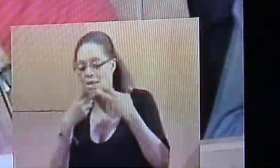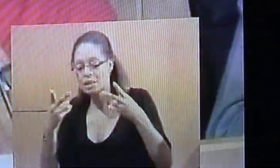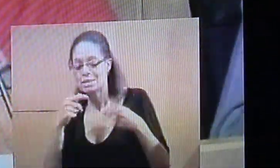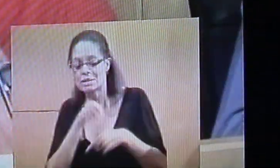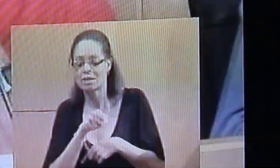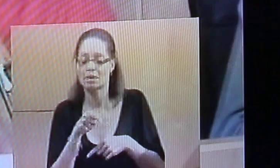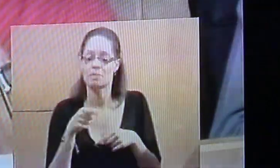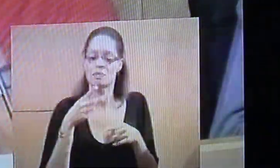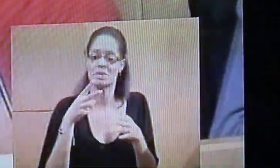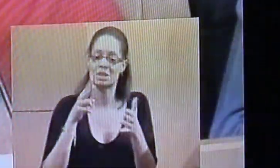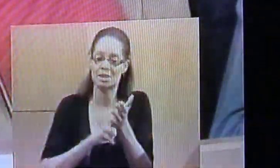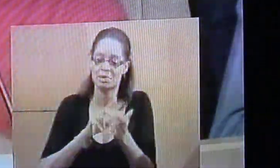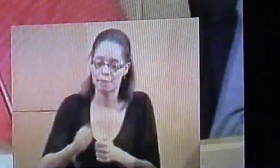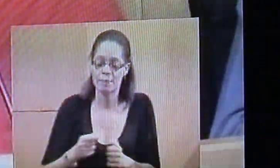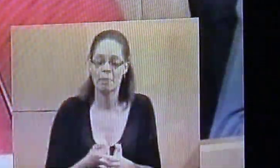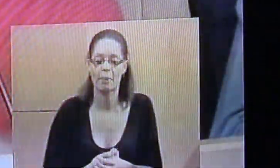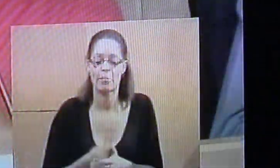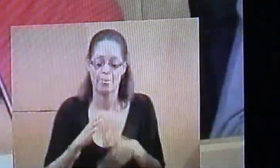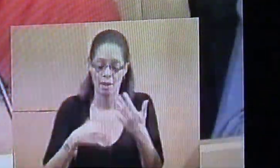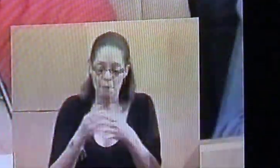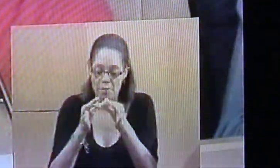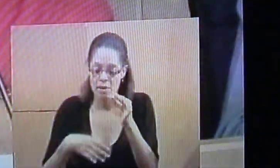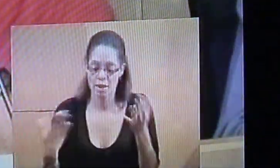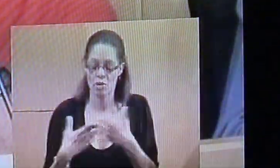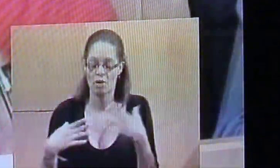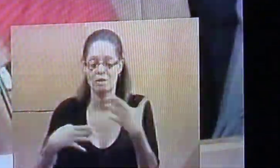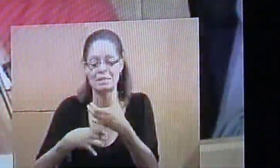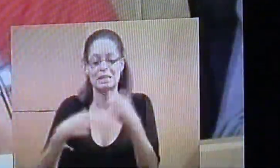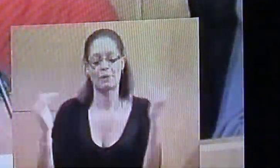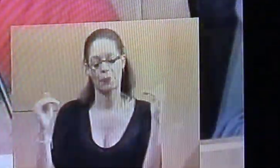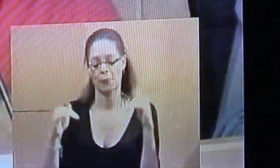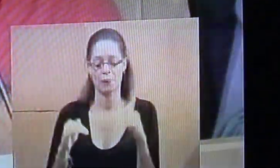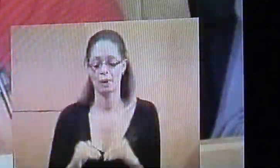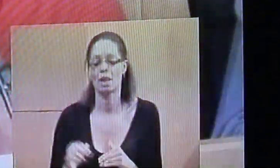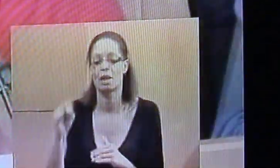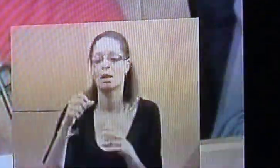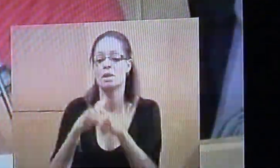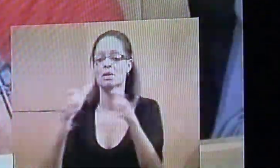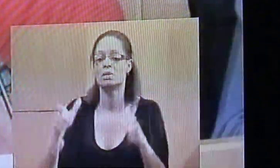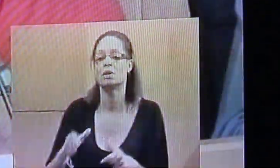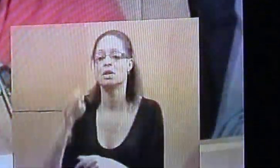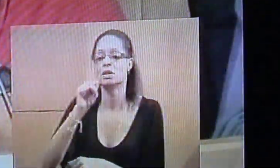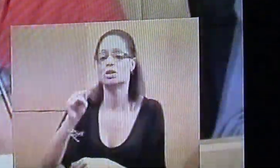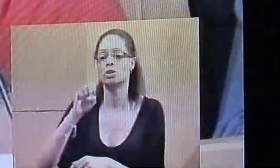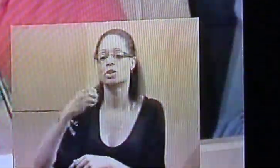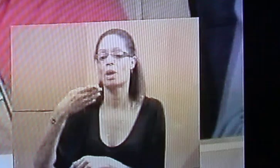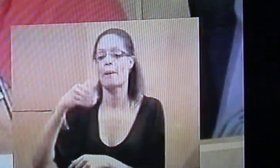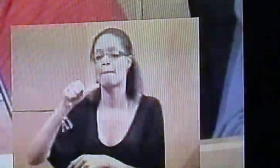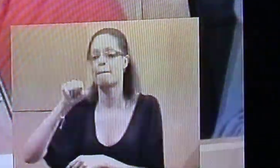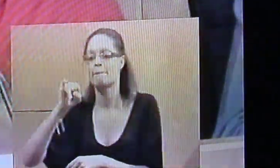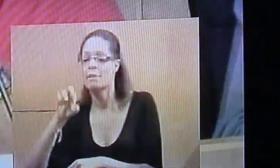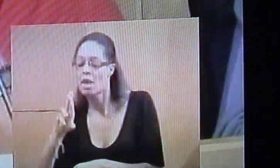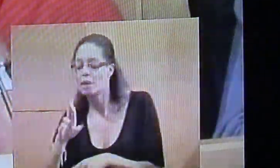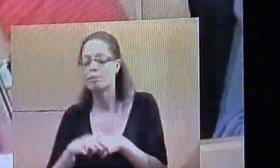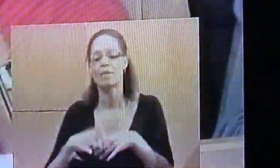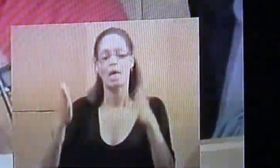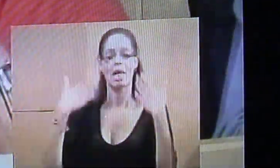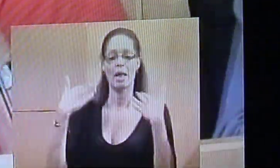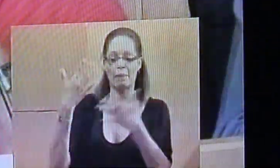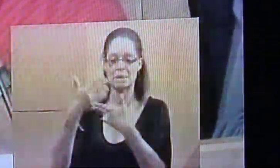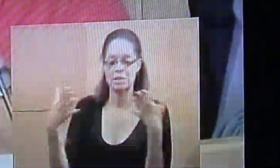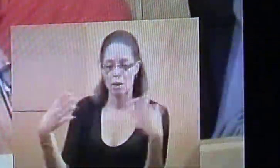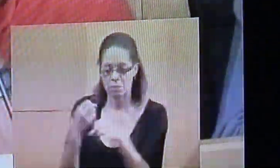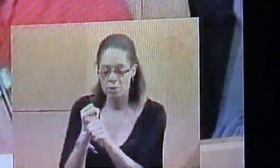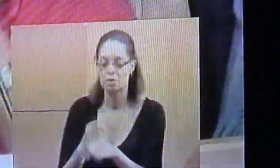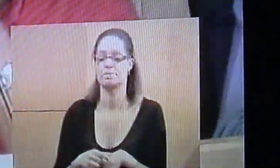Résultat de ça, il y a eu la faillite de la Semer, il y a eu la faillite des Martinique, il y a